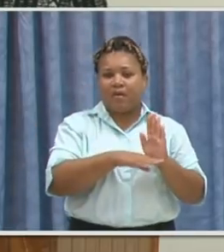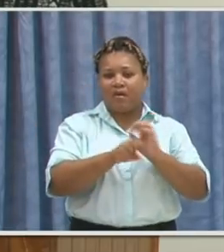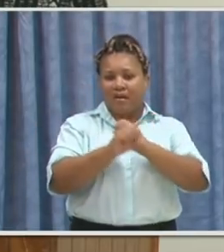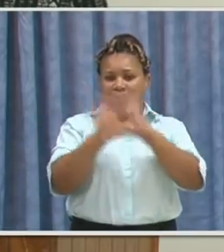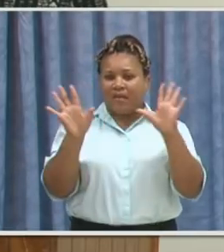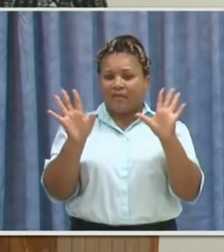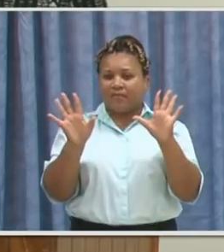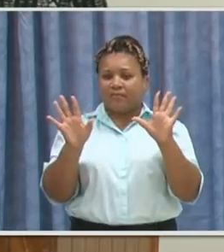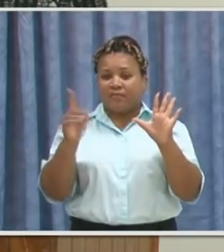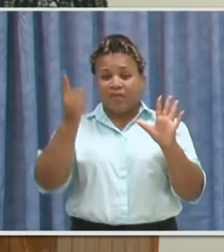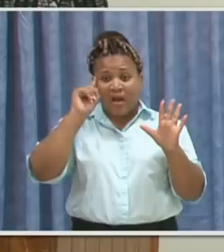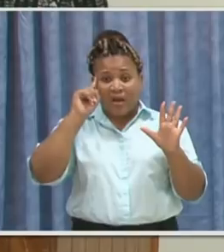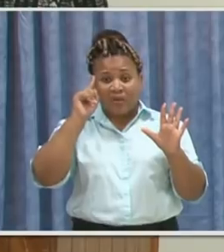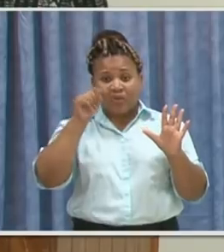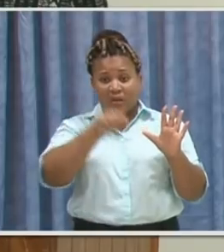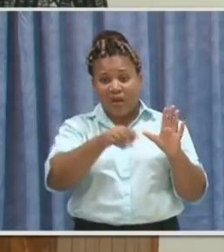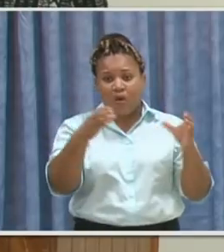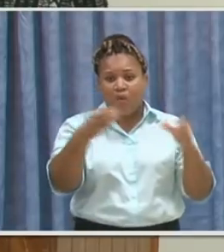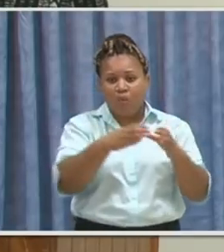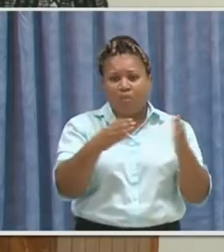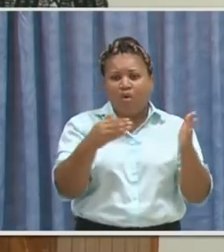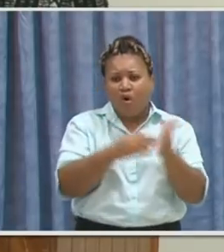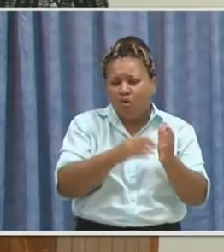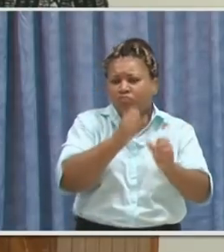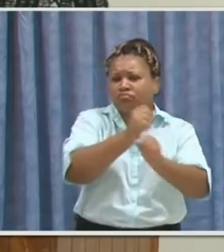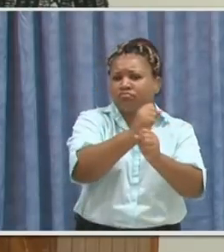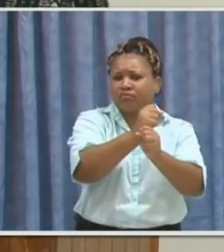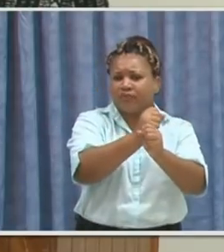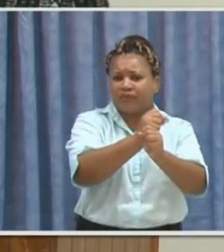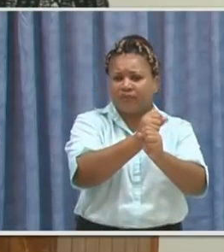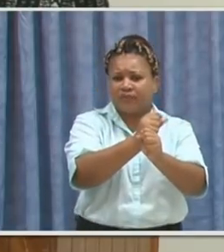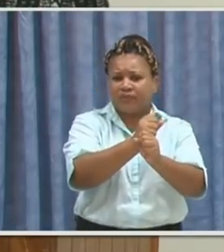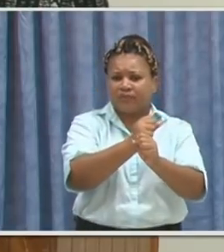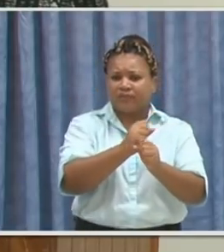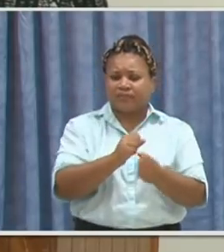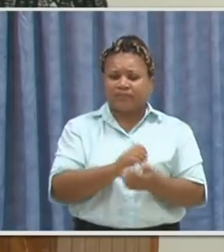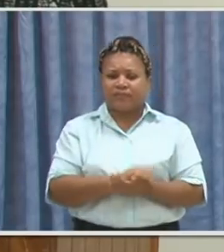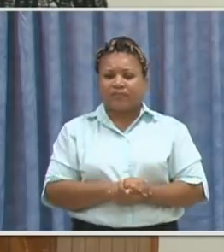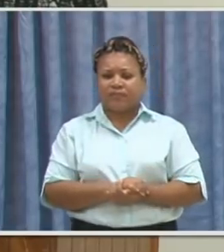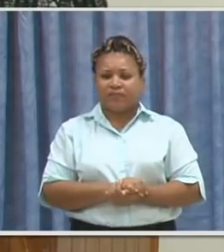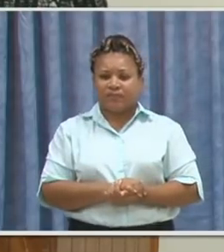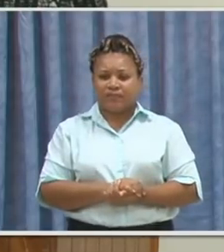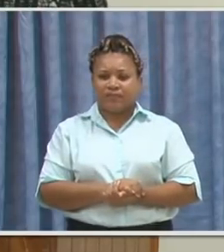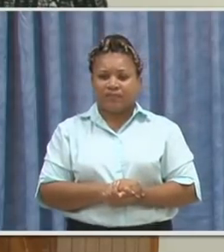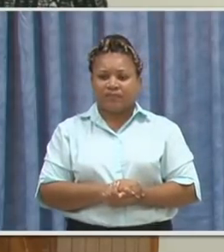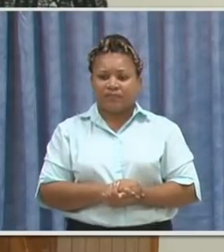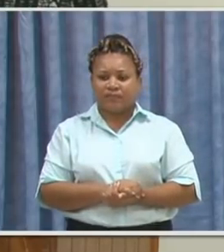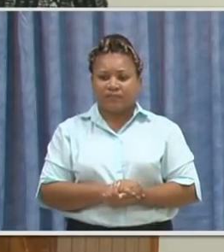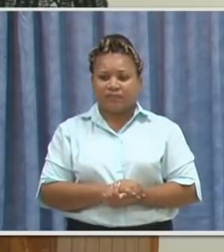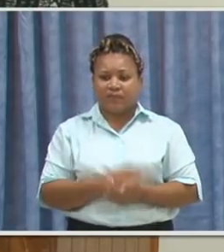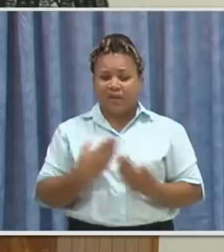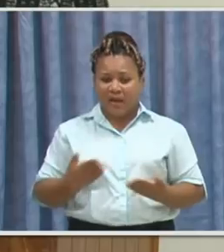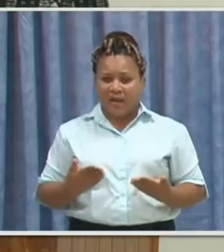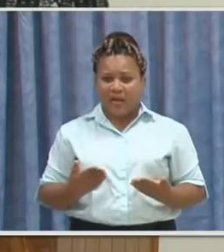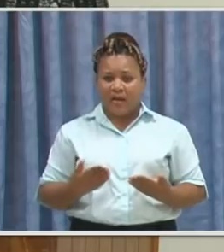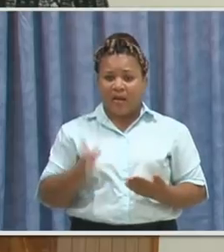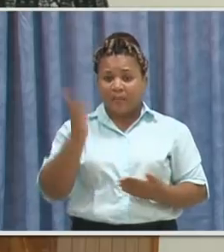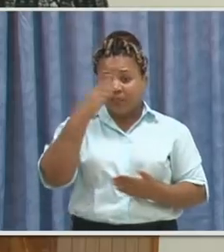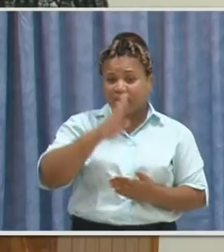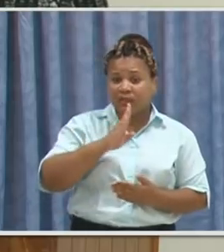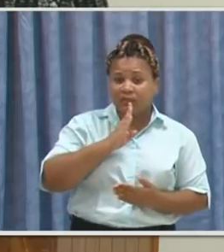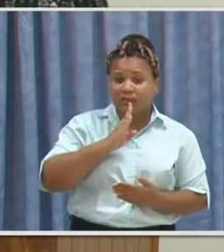qui peut travailler là. Et je crois même là, aujourd'hui, après-midi, on peut présenter bon, différents scénarios,